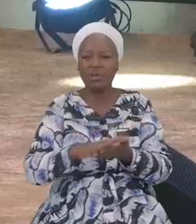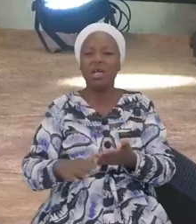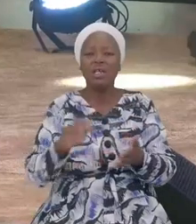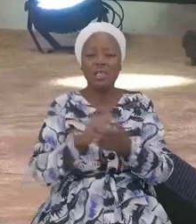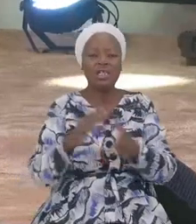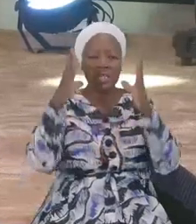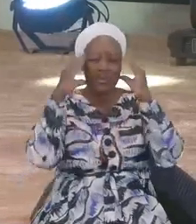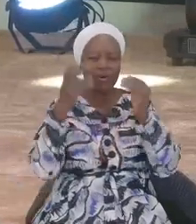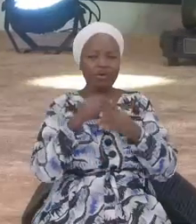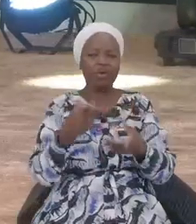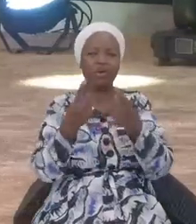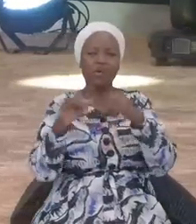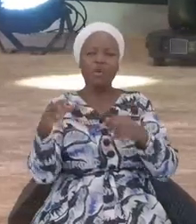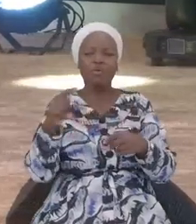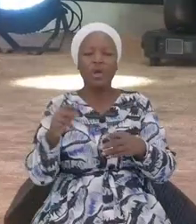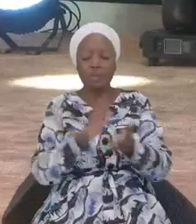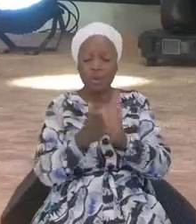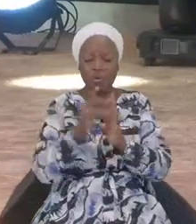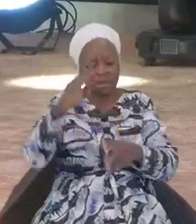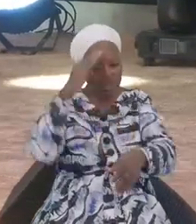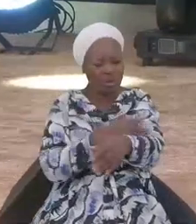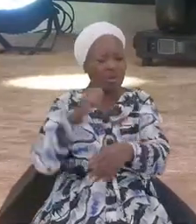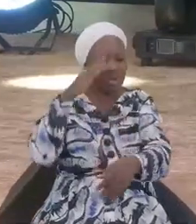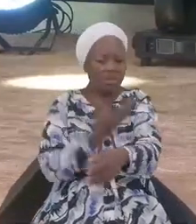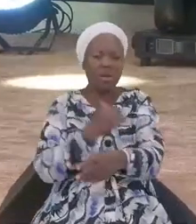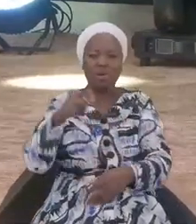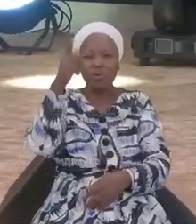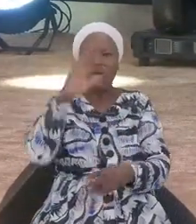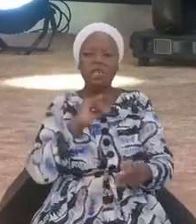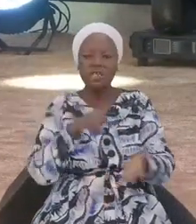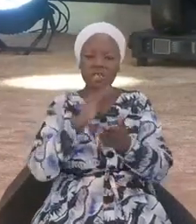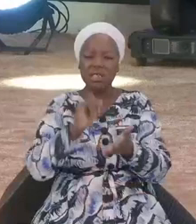expérience de la venue du Seigneur, le fait de devenir enfant ou fille de Dieu,